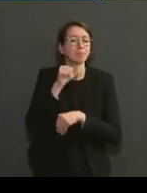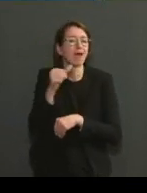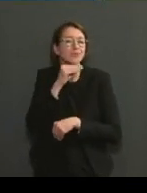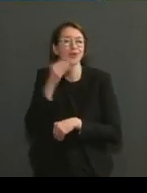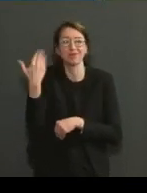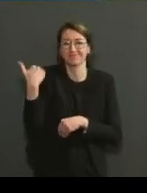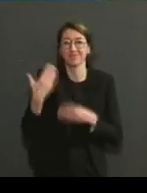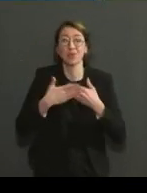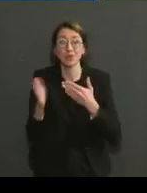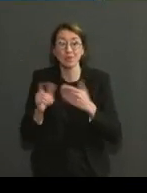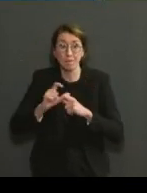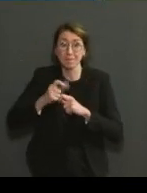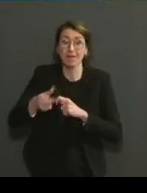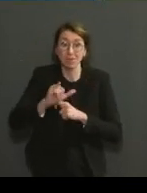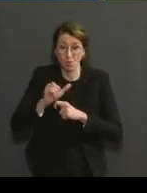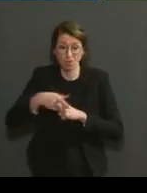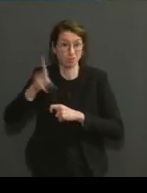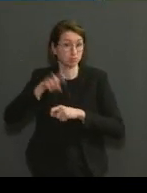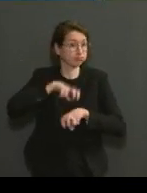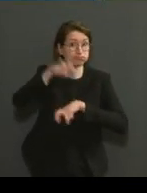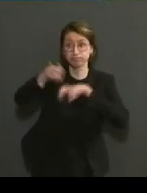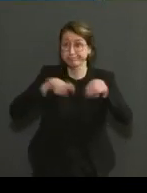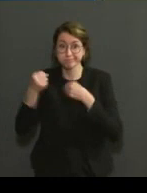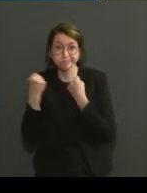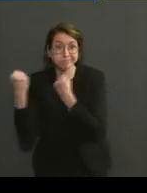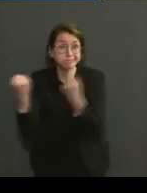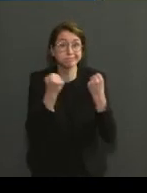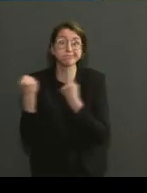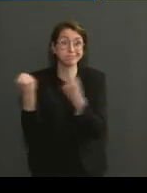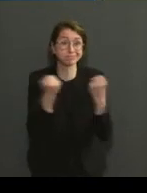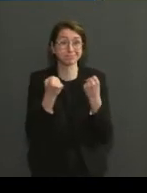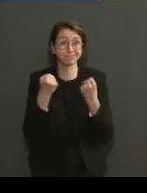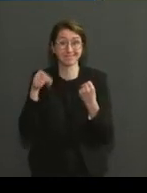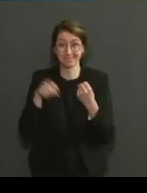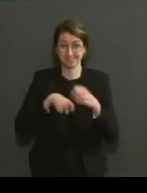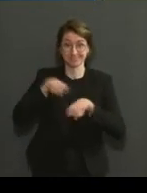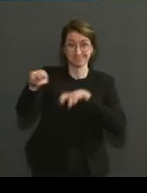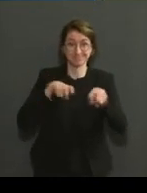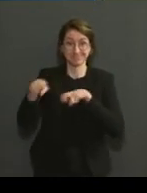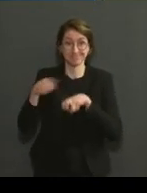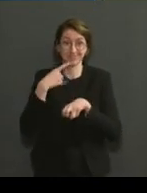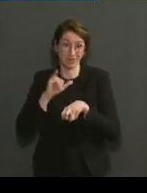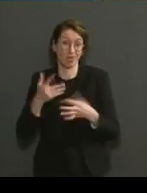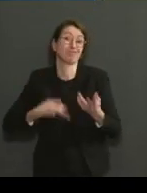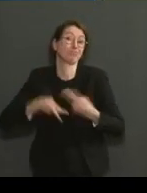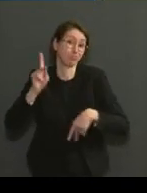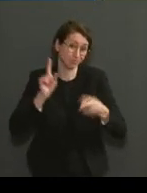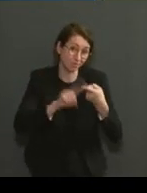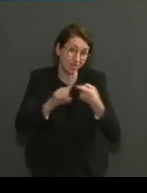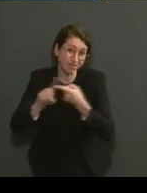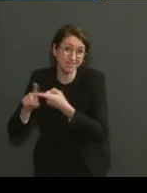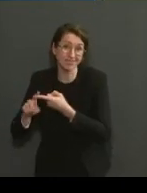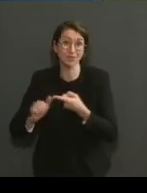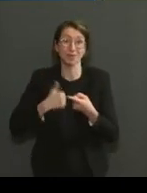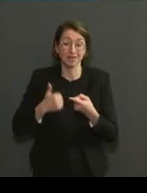que partout il y a un lien entre mobilité, nombre de contacts, nombre d'infections et par la suite